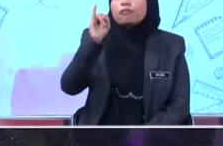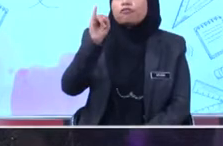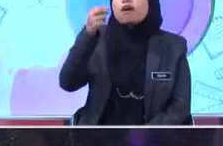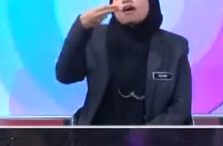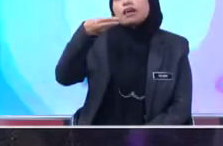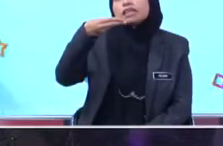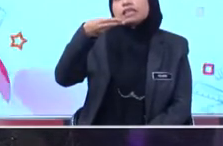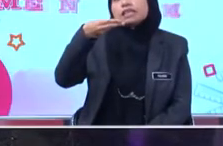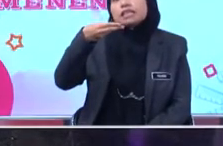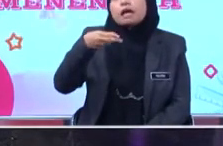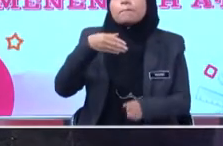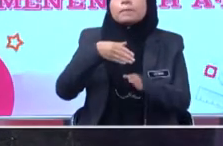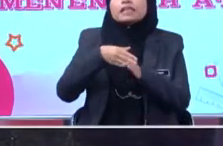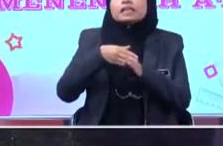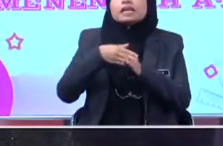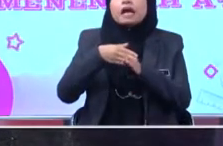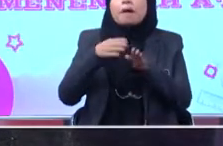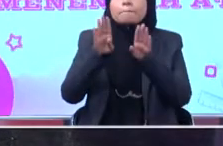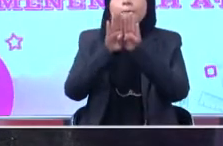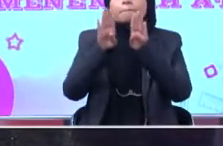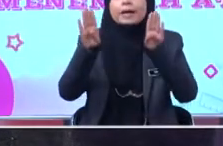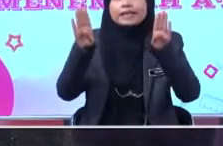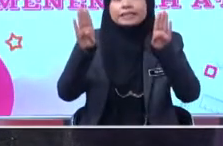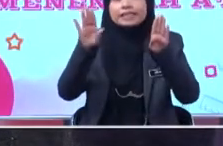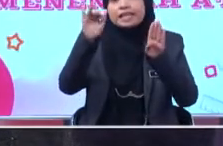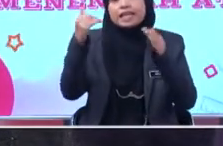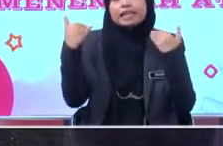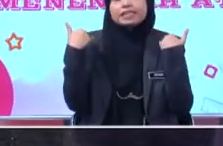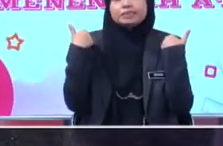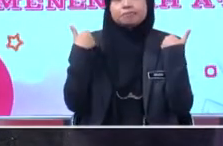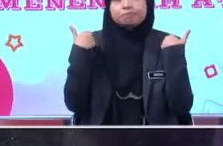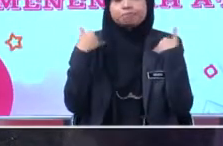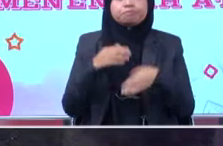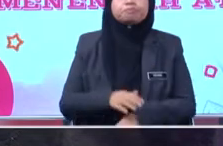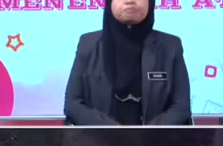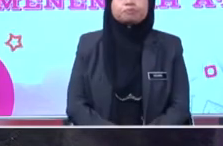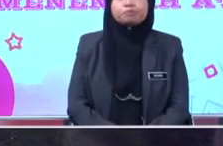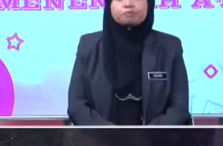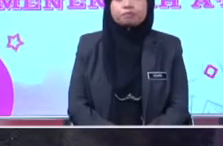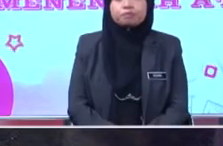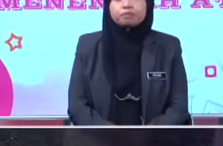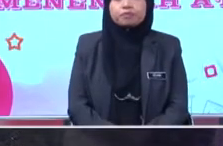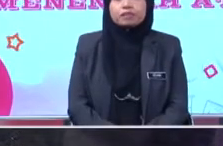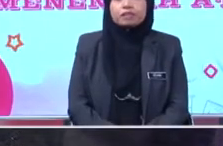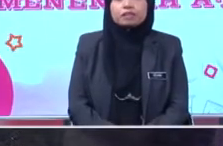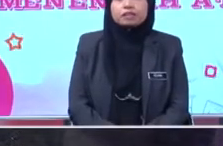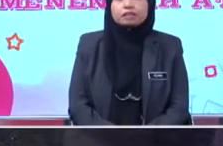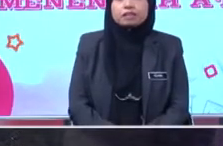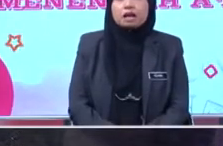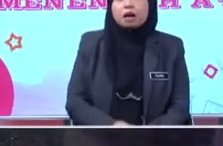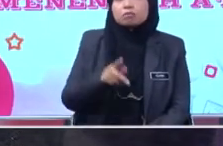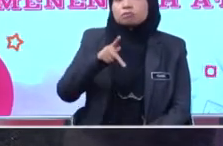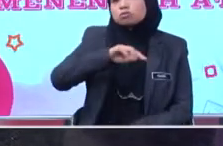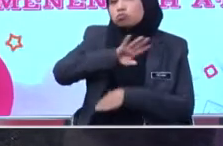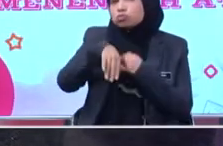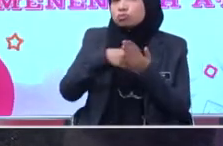pada paint Oh berdasarkan huruf yang ada di sini aku lebih Jaya ada di sini yes yes Bye pastinya